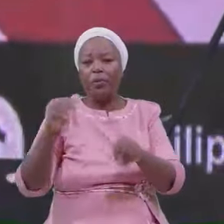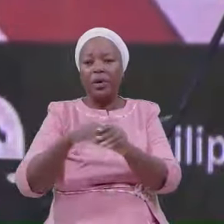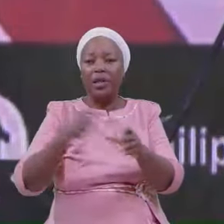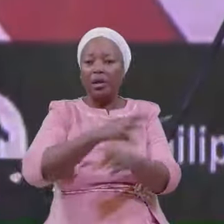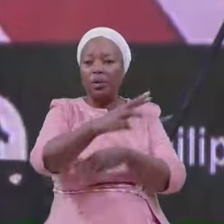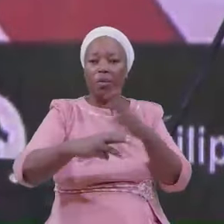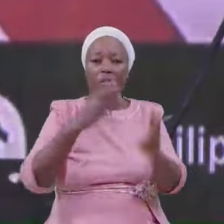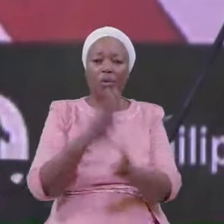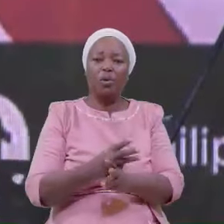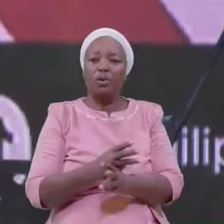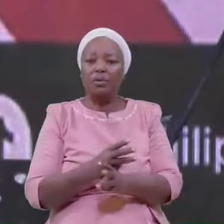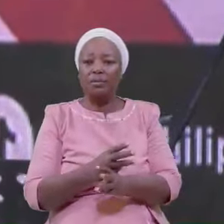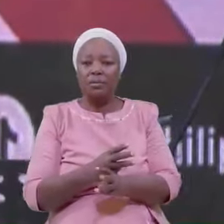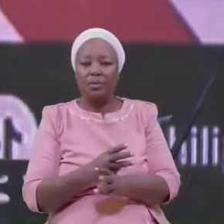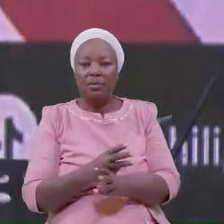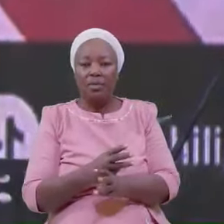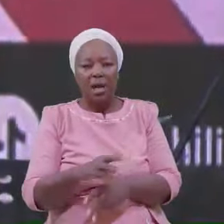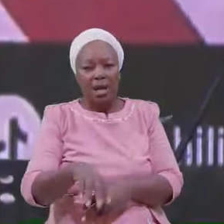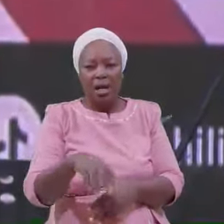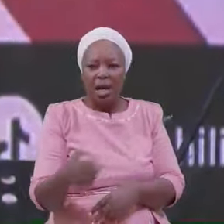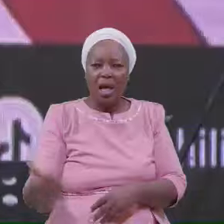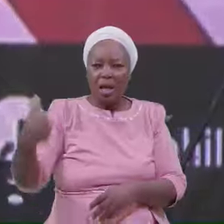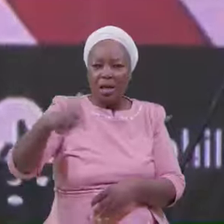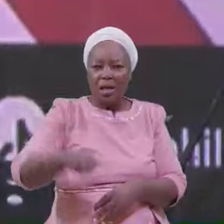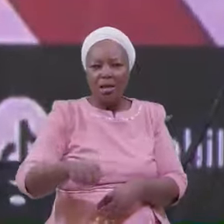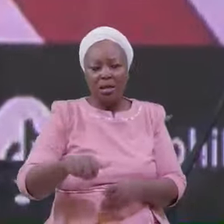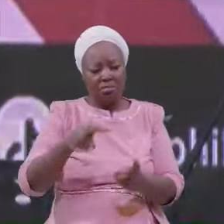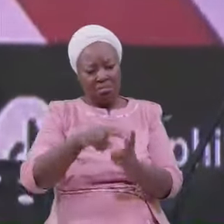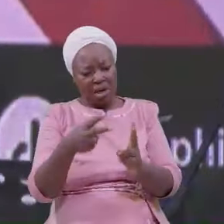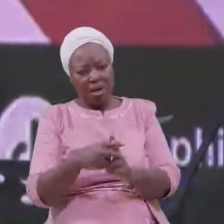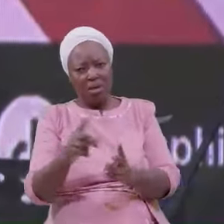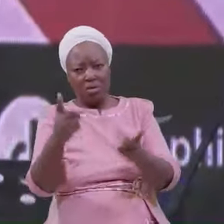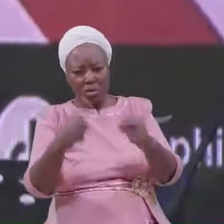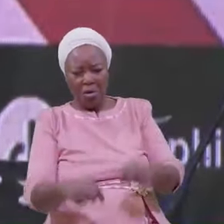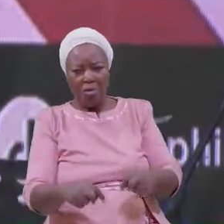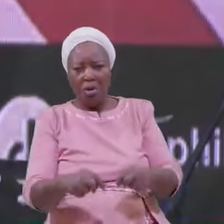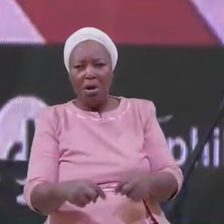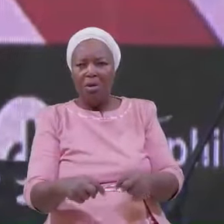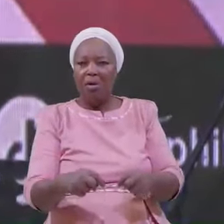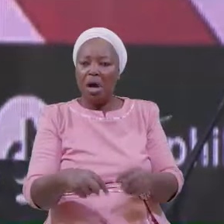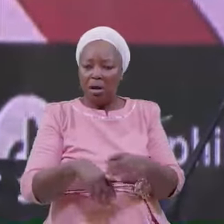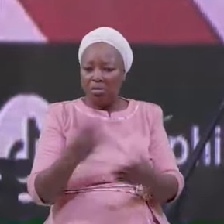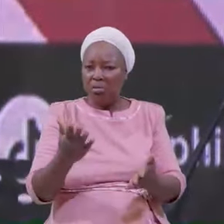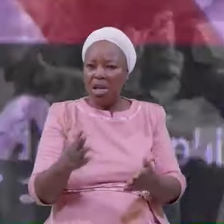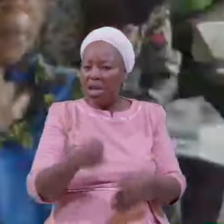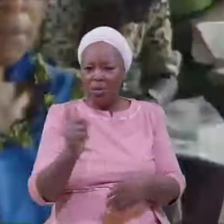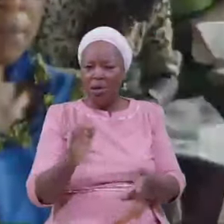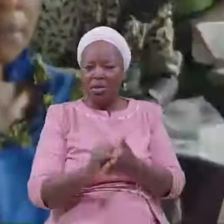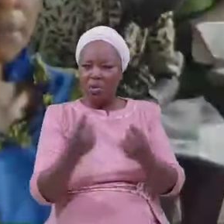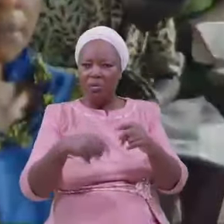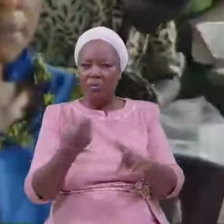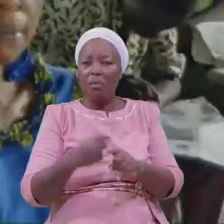mundo. Any island you come from, all the ends of the earth. Anumang isla galing